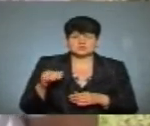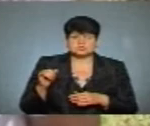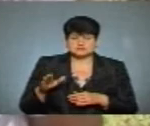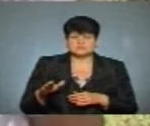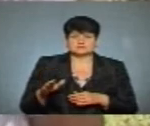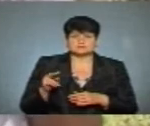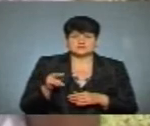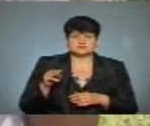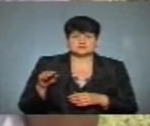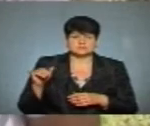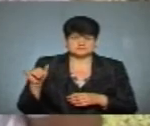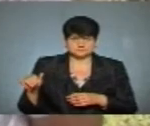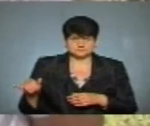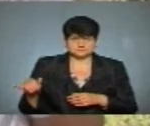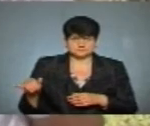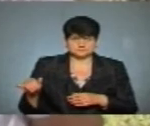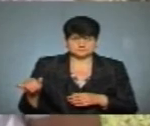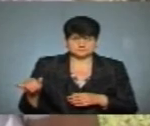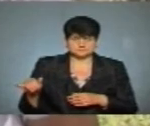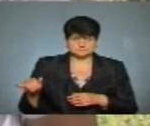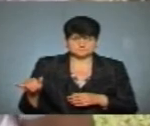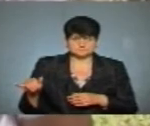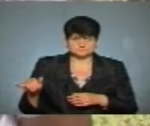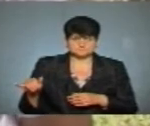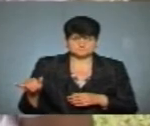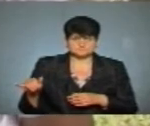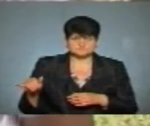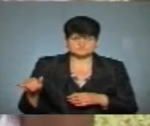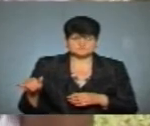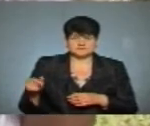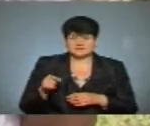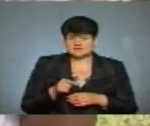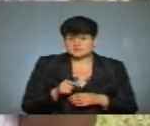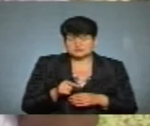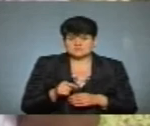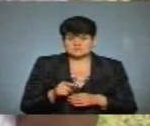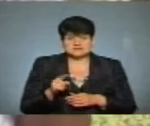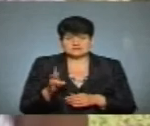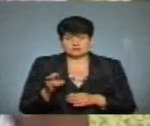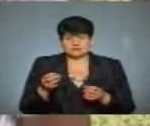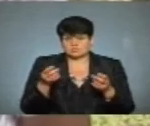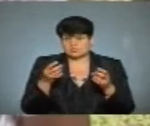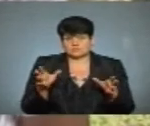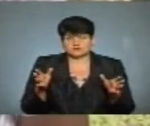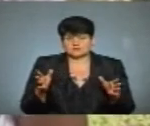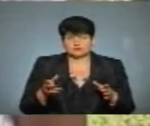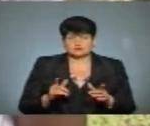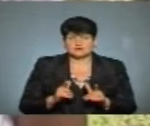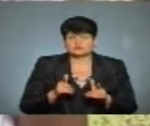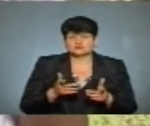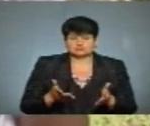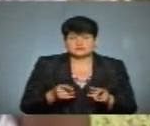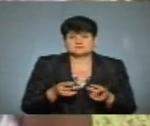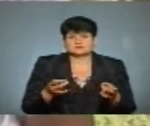системи профтехосвіти і добра частина коледжів, їм ЗНО не потрібно для вступу у вуз, їм лише